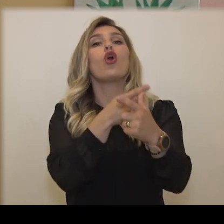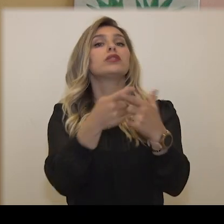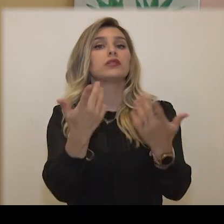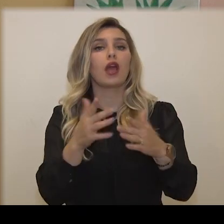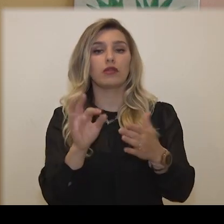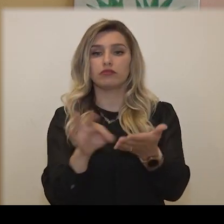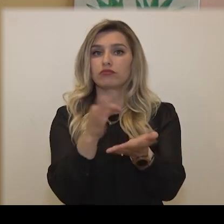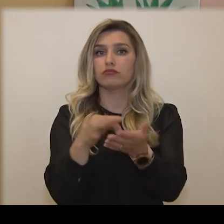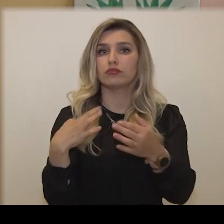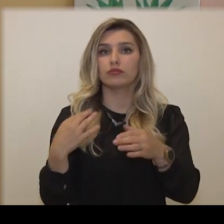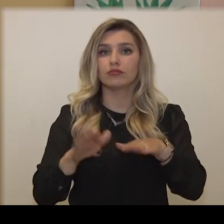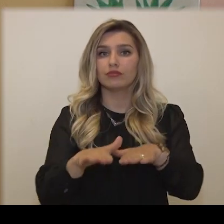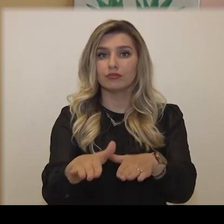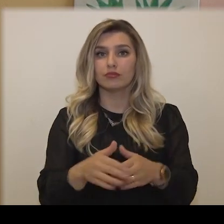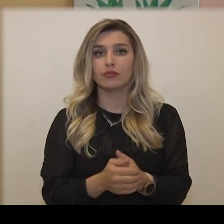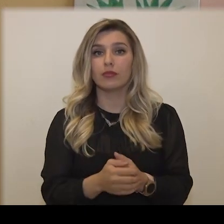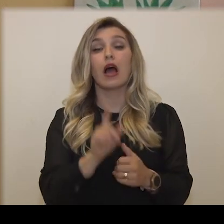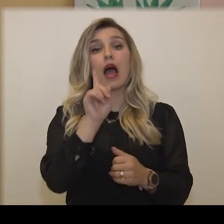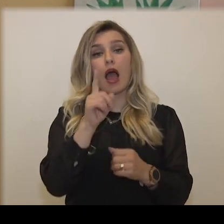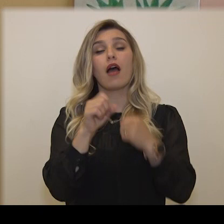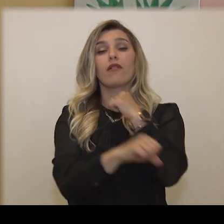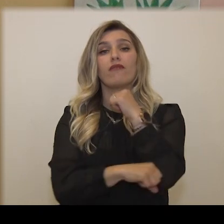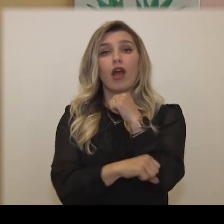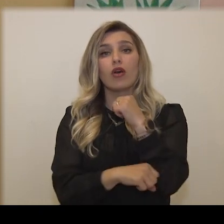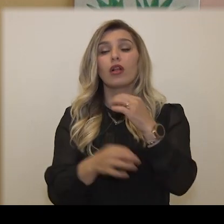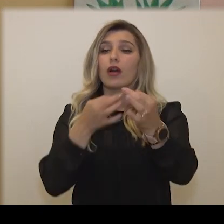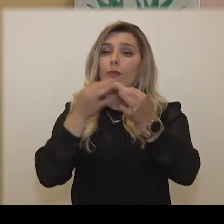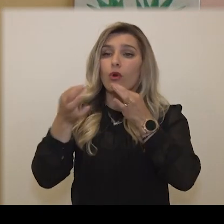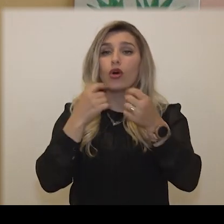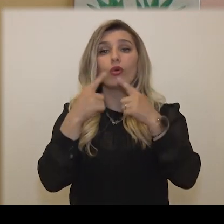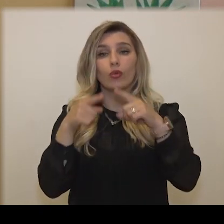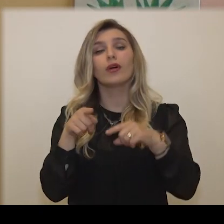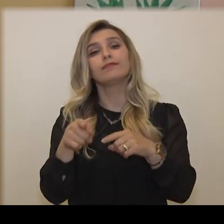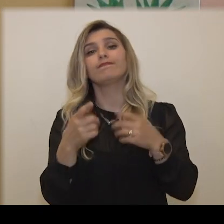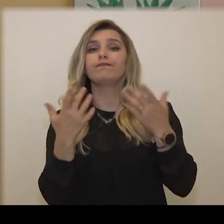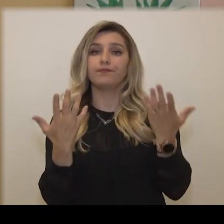qepsis, e në aspektin akademik, profesional, teorik, thamë që